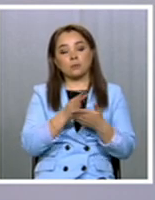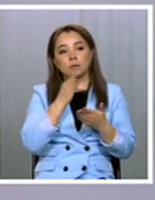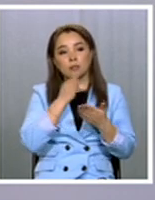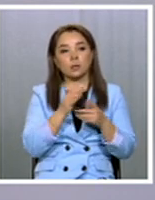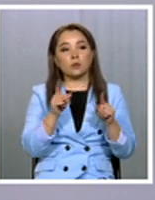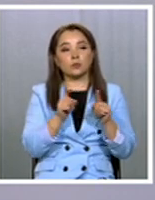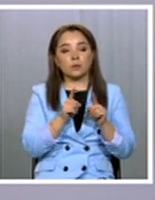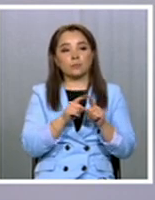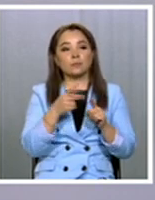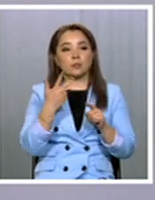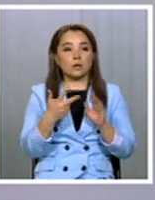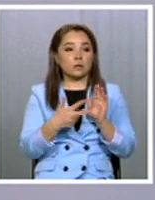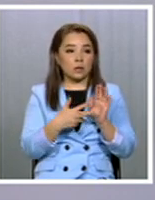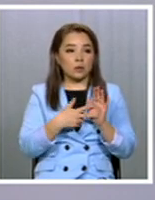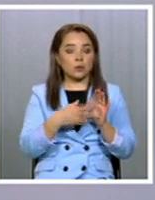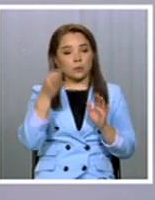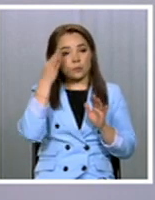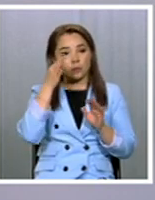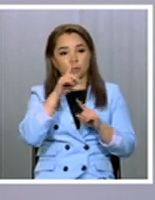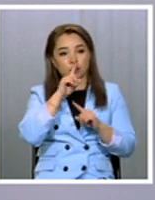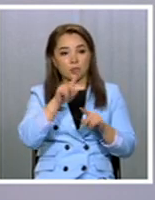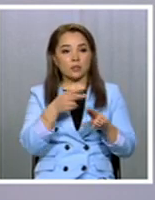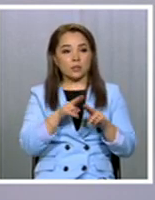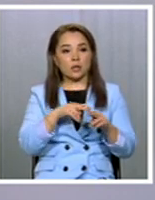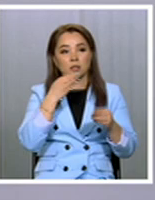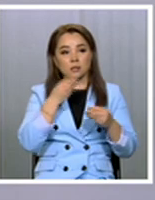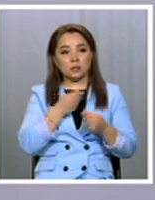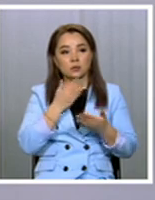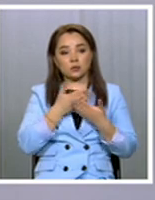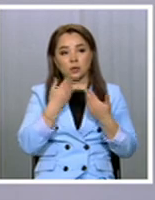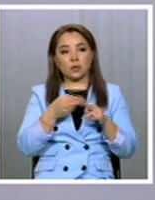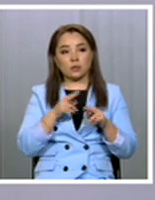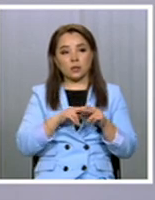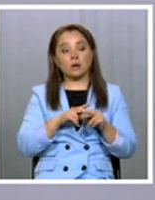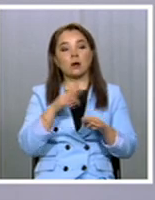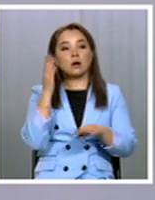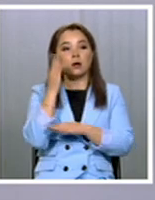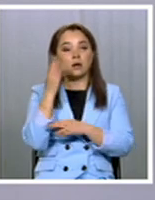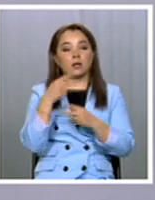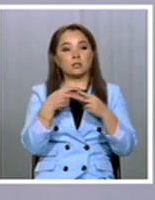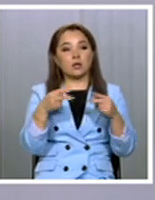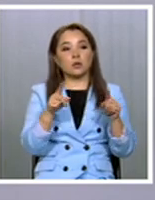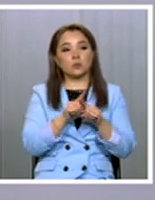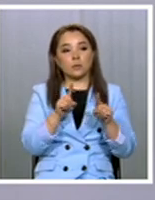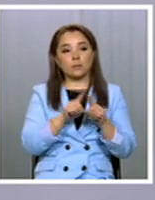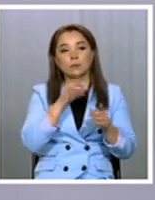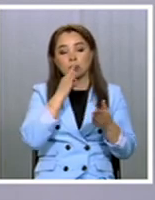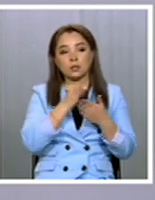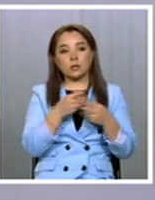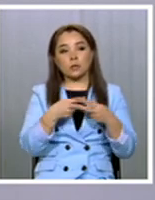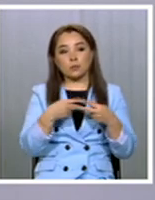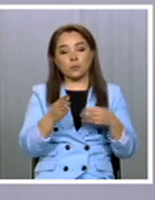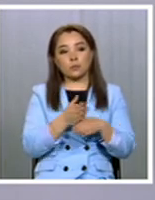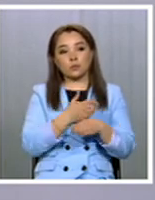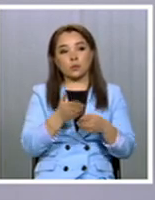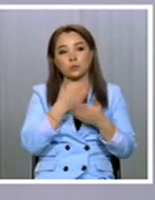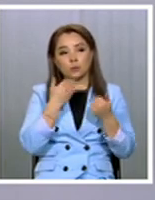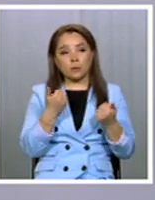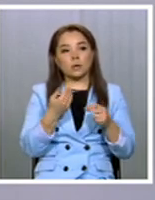бөлікке бөлінбейді, екінші шарт қанағаттандырылады, ағаш тең бөлікке бөлінбейді деп, бірақ